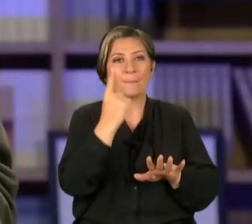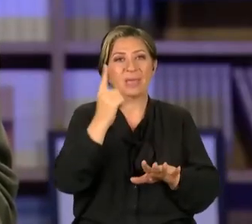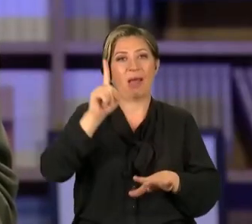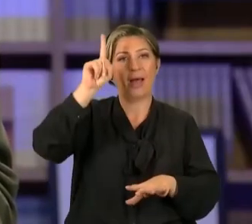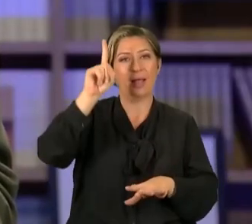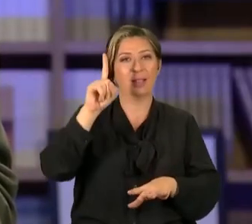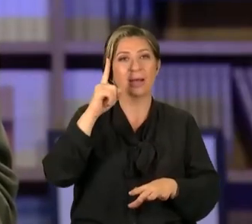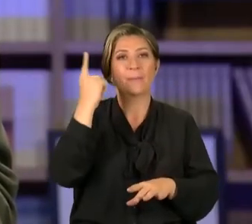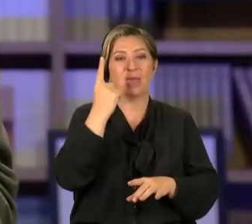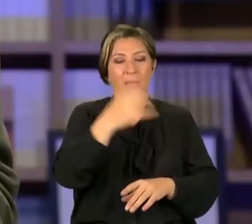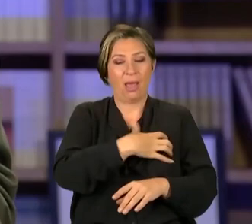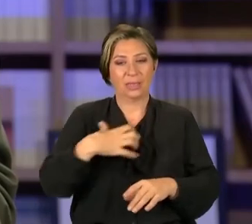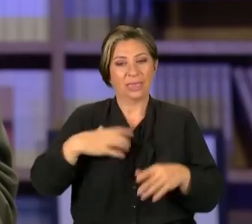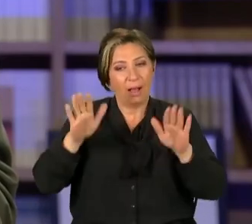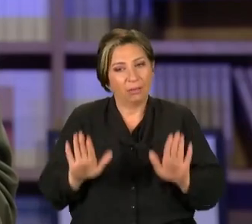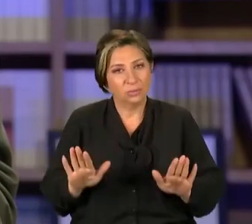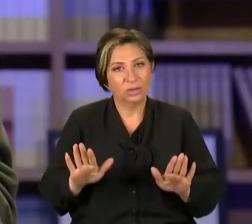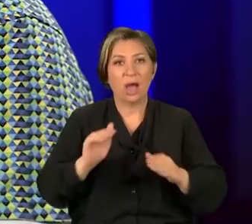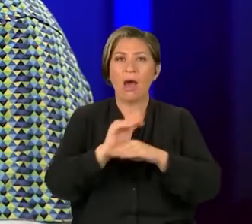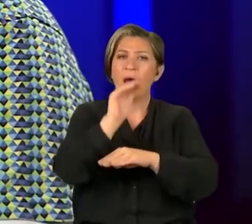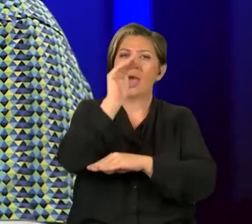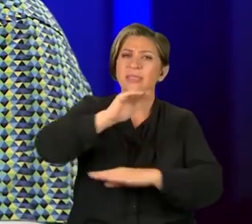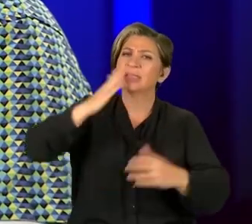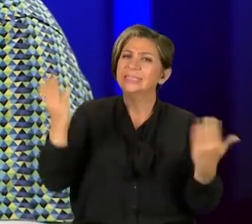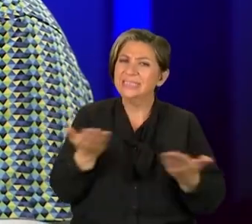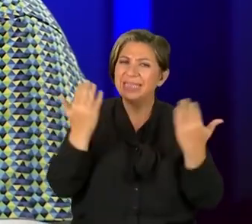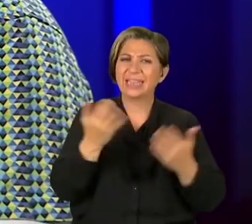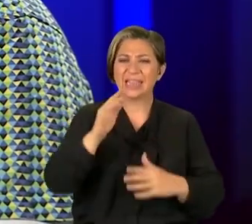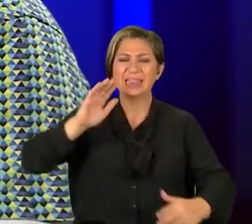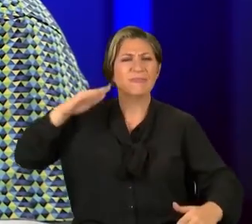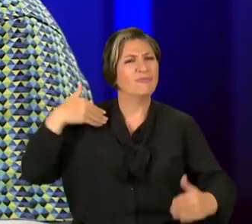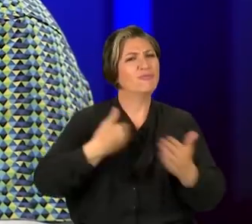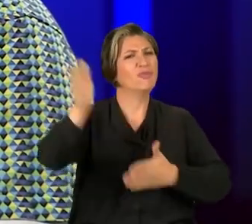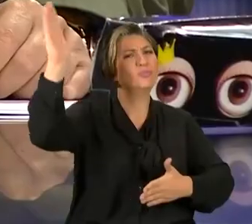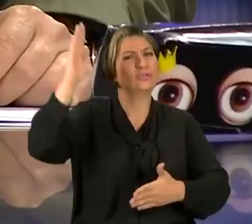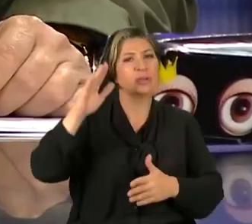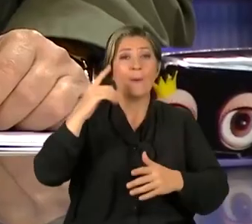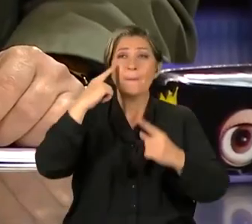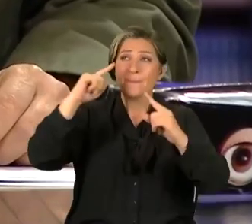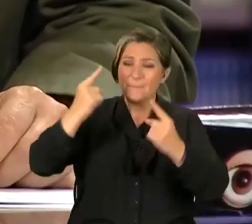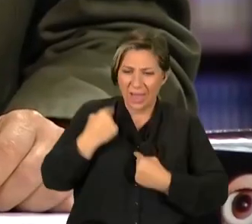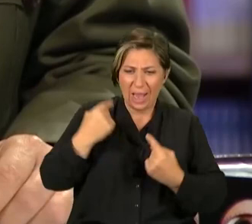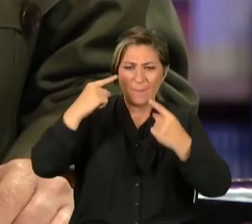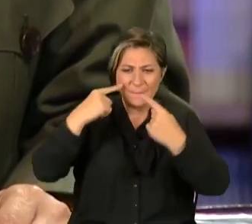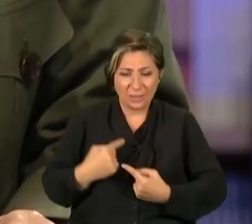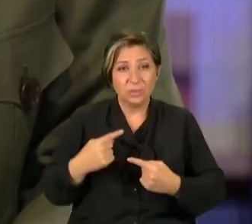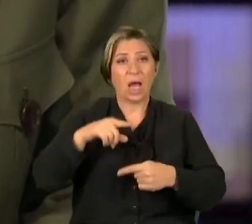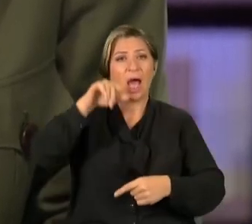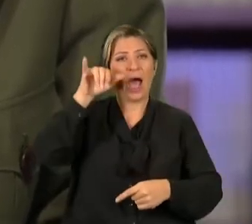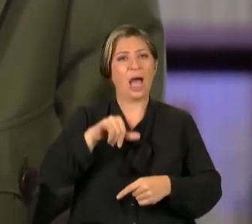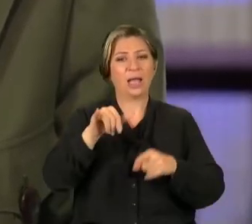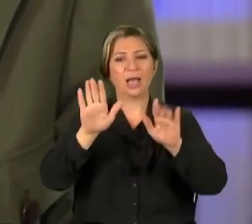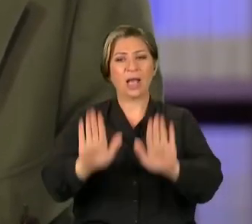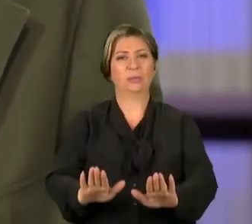Allah'ı bir anası kalmış hayatı zaten tekmeyi basmış bakan bakmış Hakkı